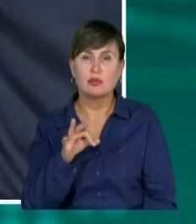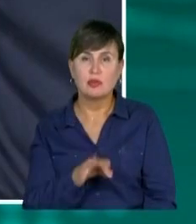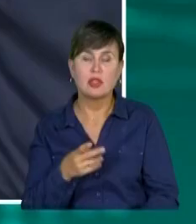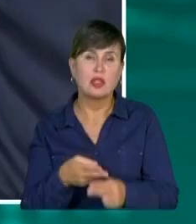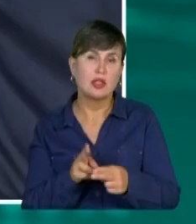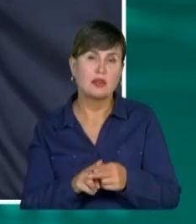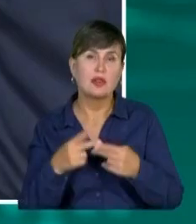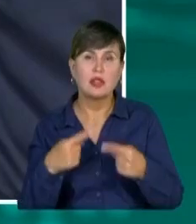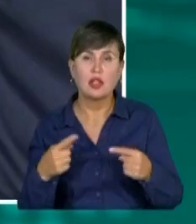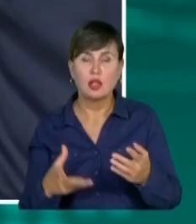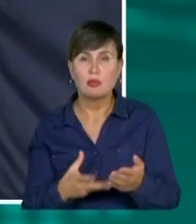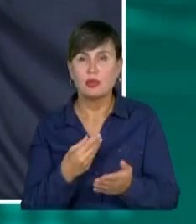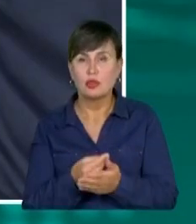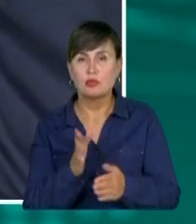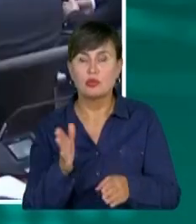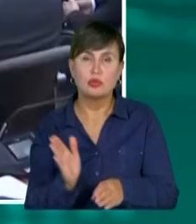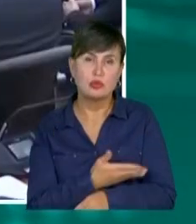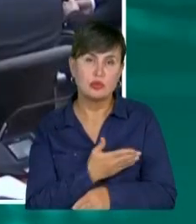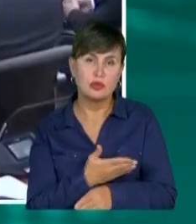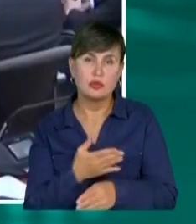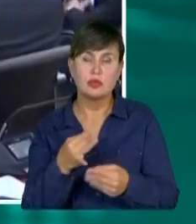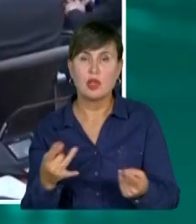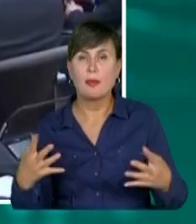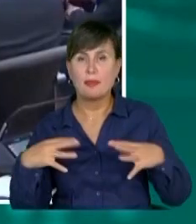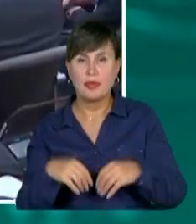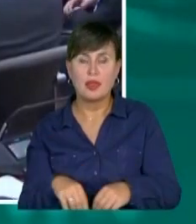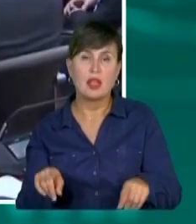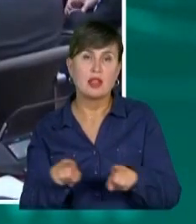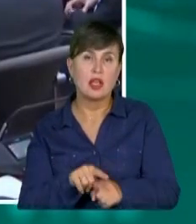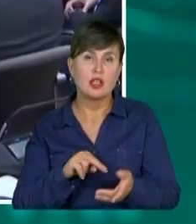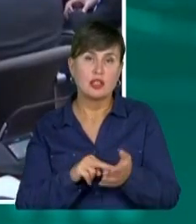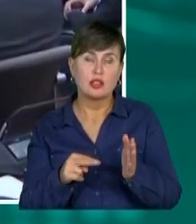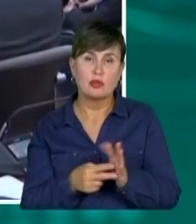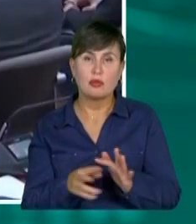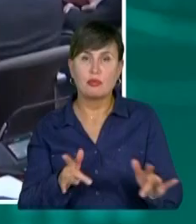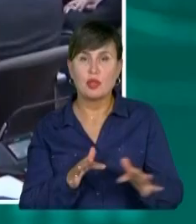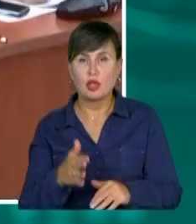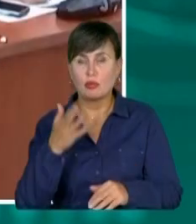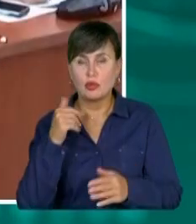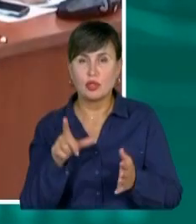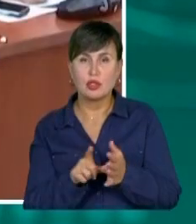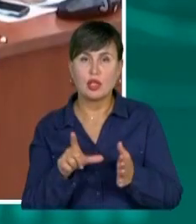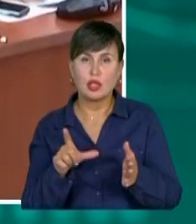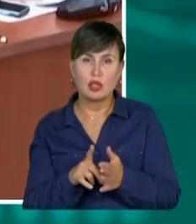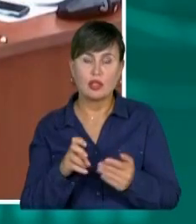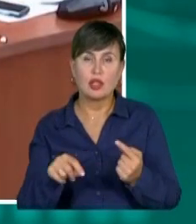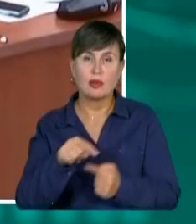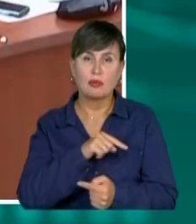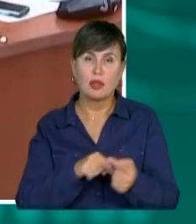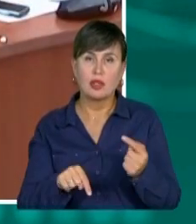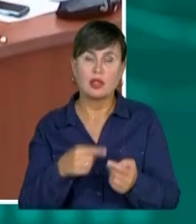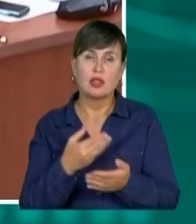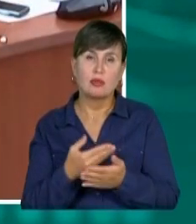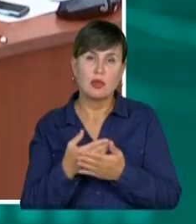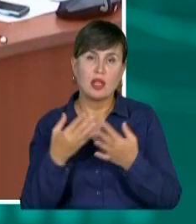этого некоторые платежи будут исключены, другие объединены. Также запланированы меры по облегчению налоговой нагрузки на бизнес. Например,